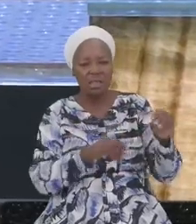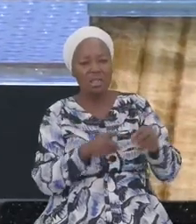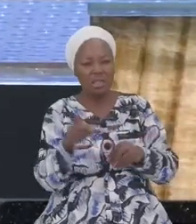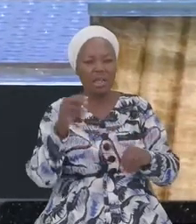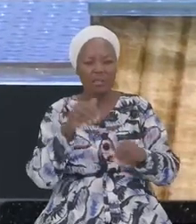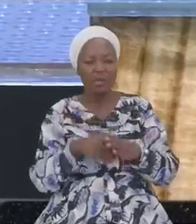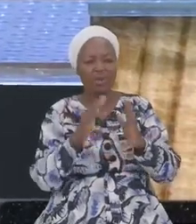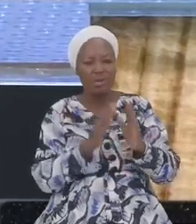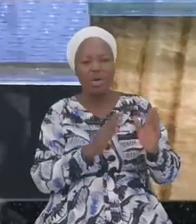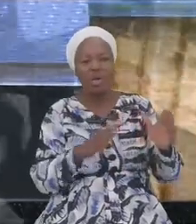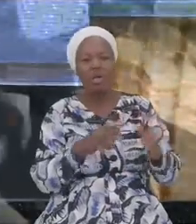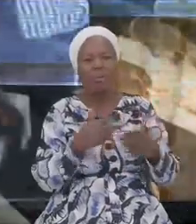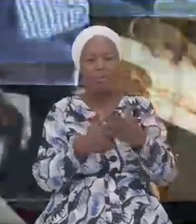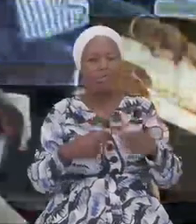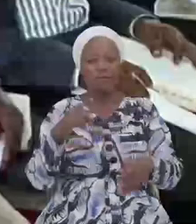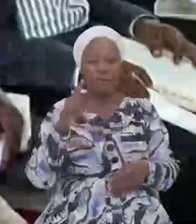tes yeux.